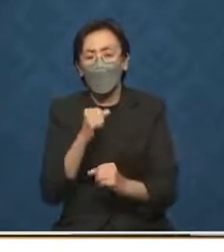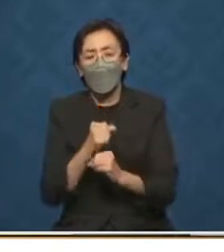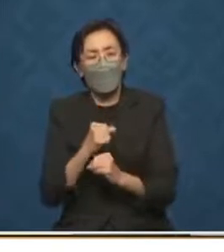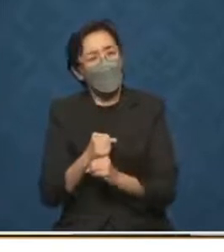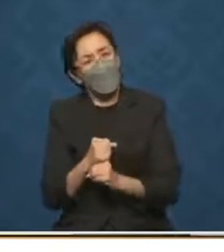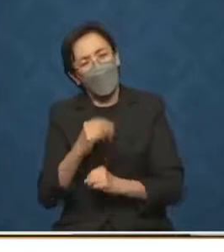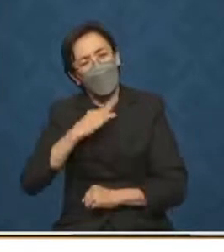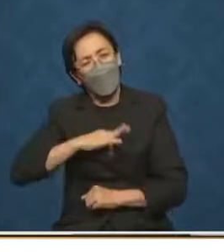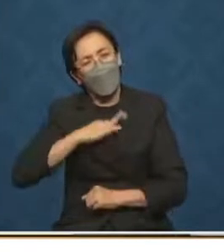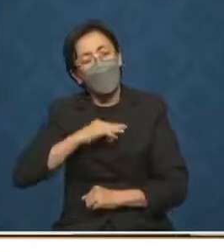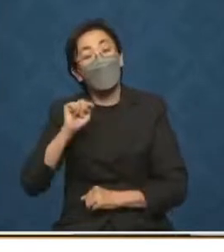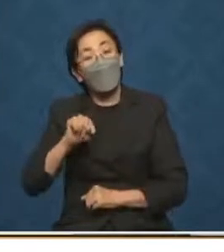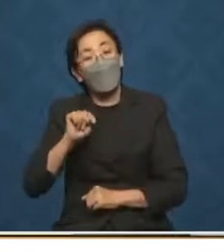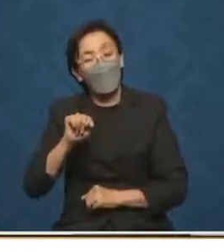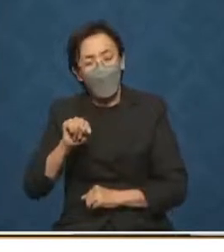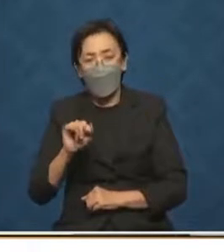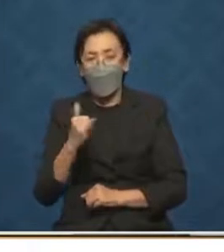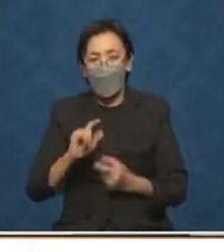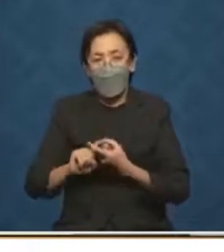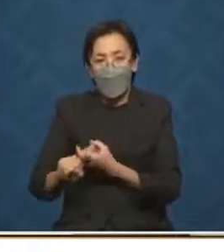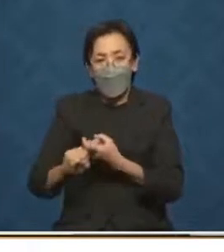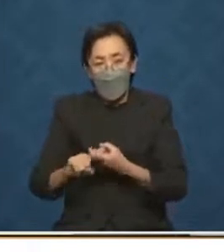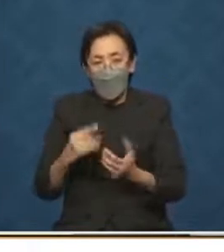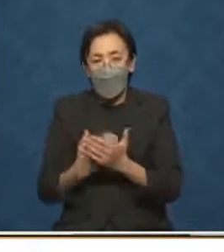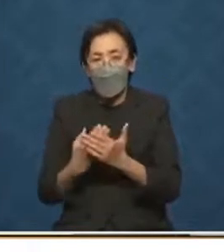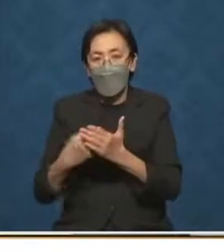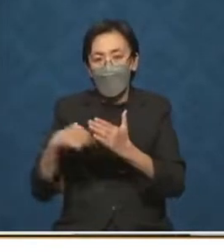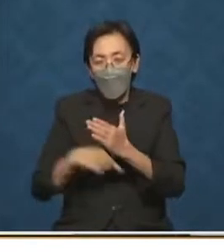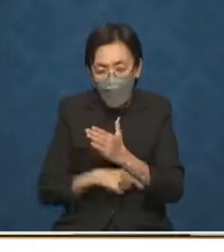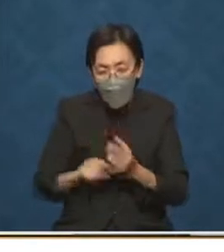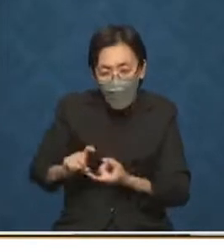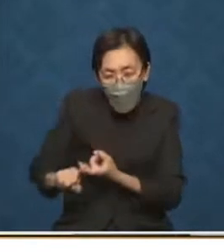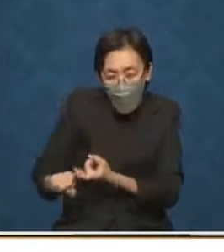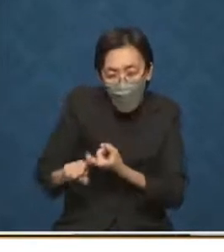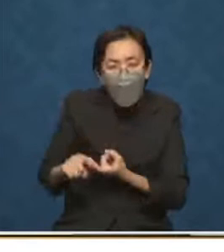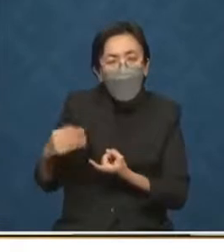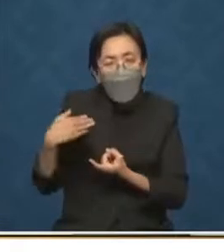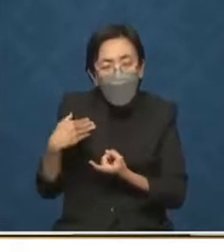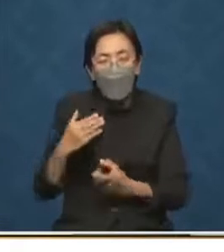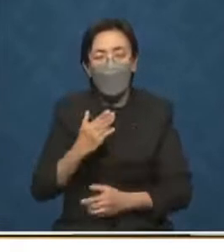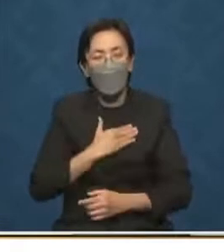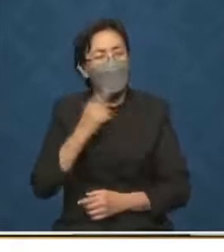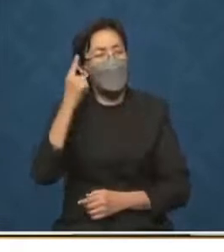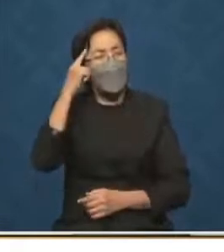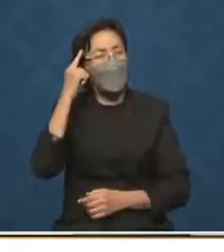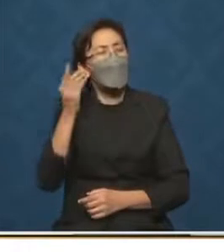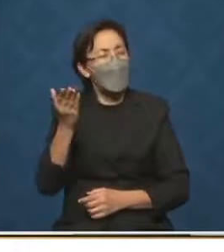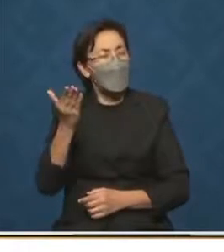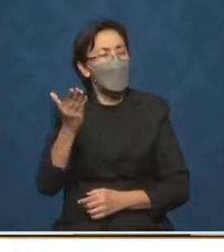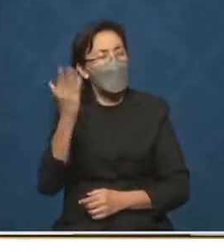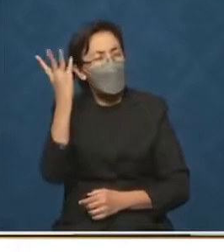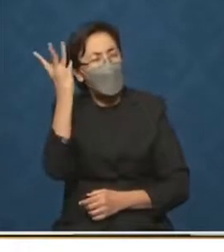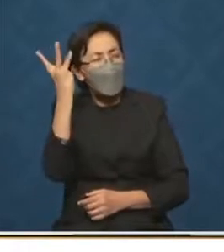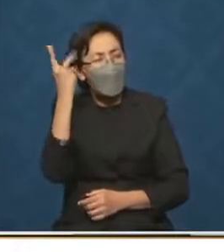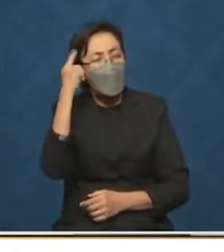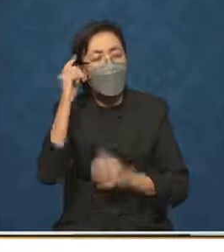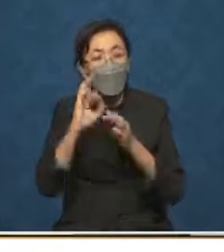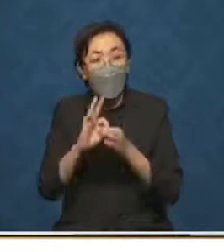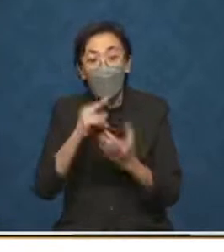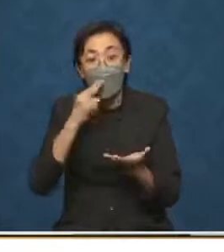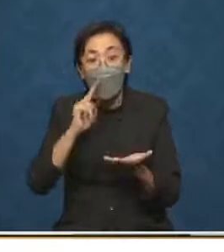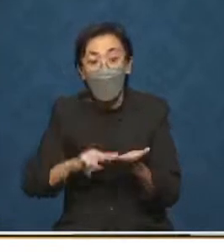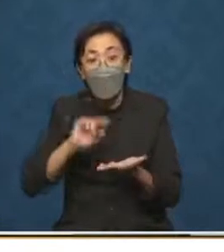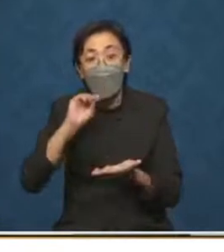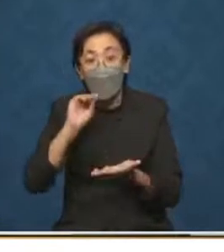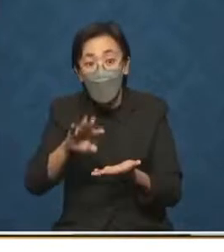เป็ลกษณานี้สอเอือต่อการทุจหลประพืมิชอบผมเชื่อว่ท่านกังวนนะครับเพราะว่านั้งสือที่